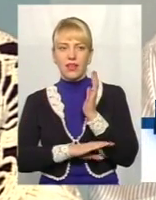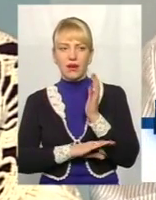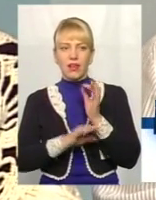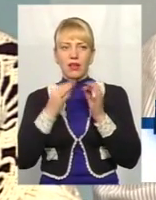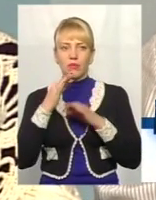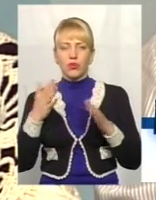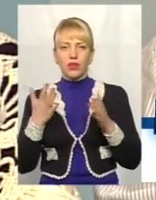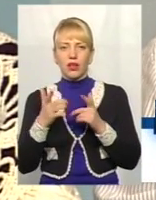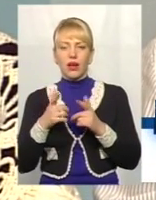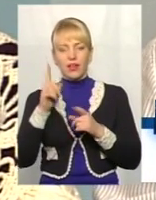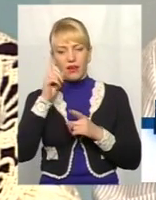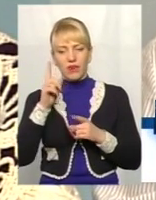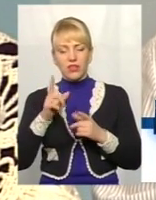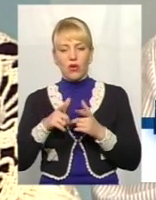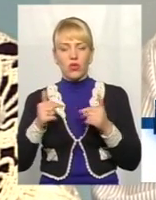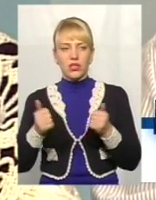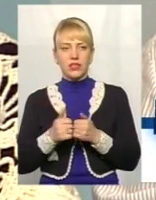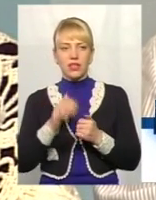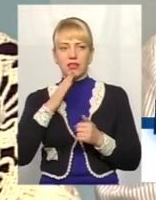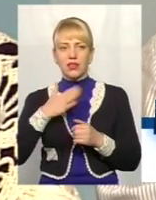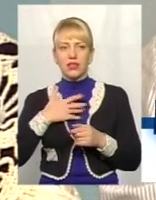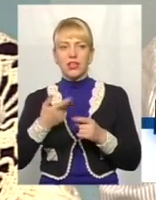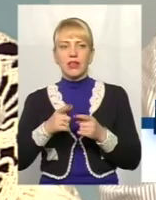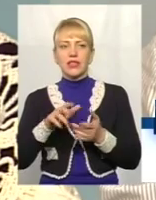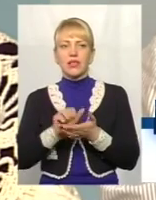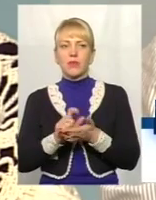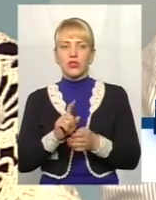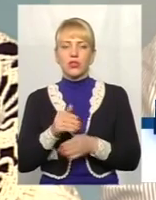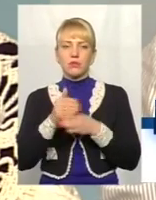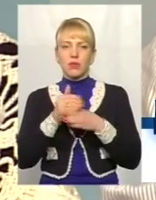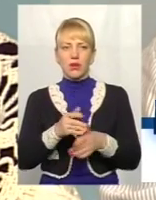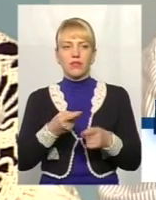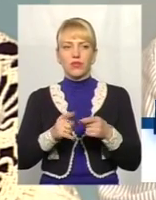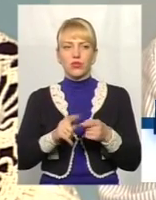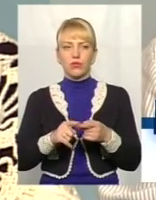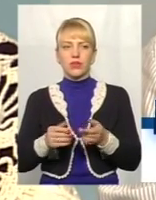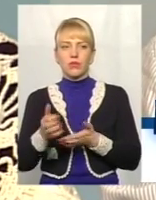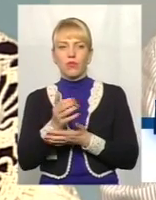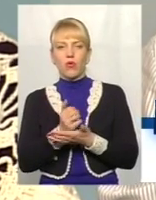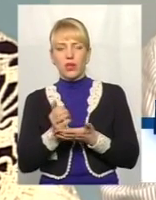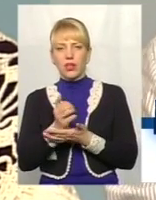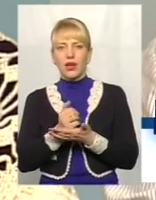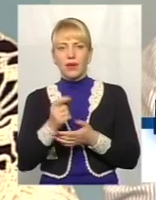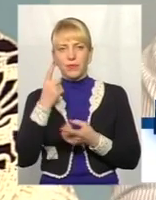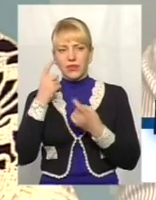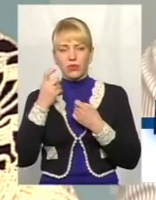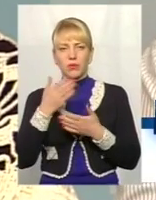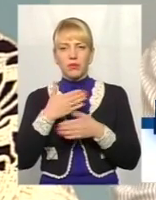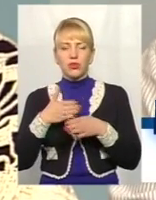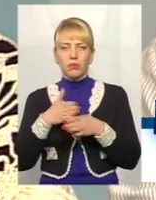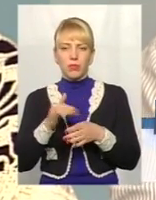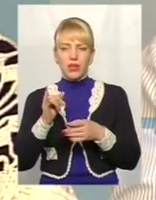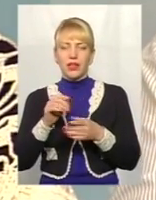єврейська організація, і наші в тому числі, ми займаємося тим, що сприяння у даному зборі інформації. Тобто ми допомагали і